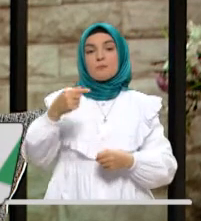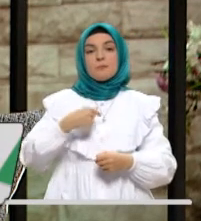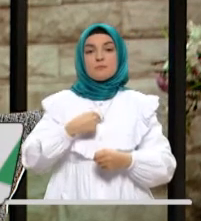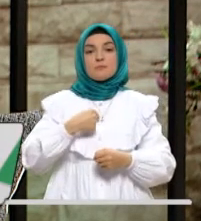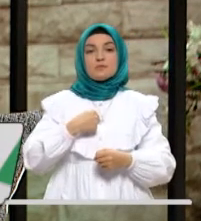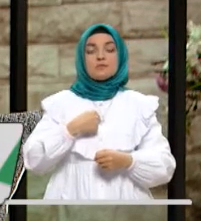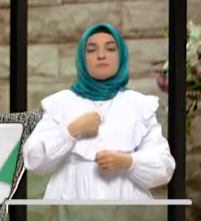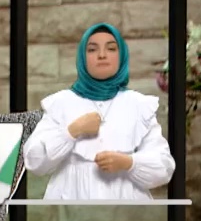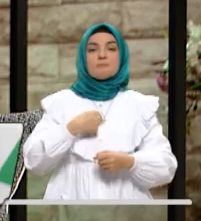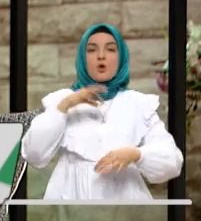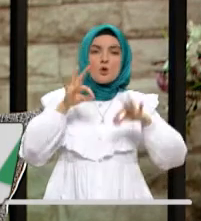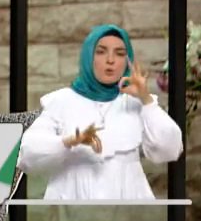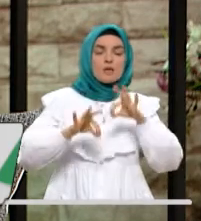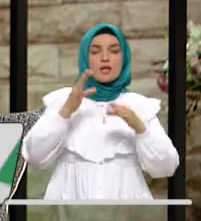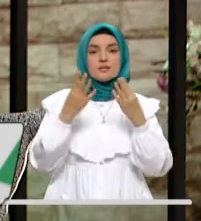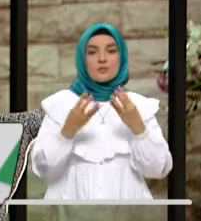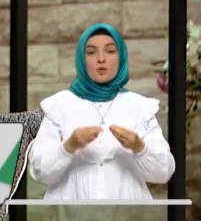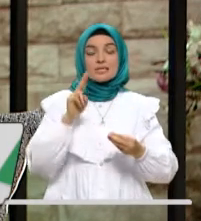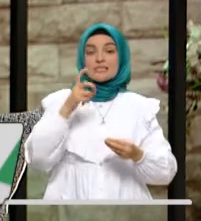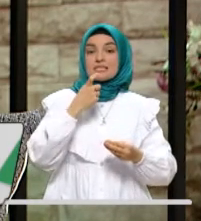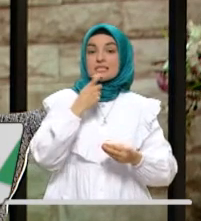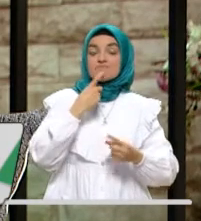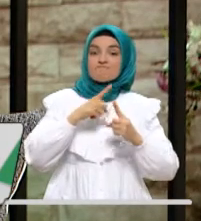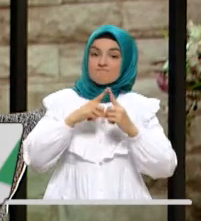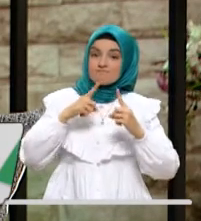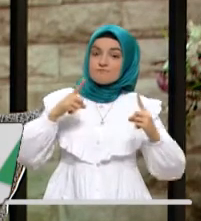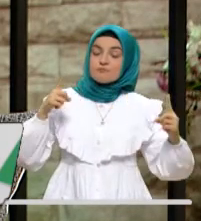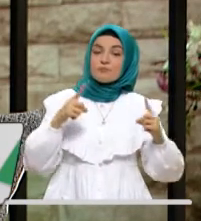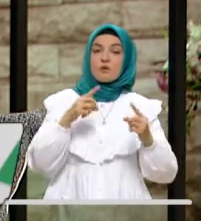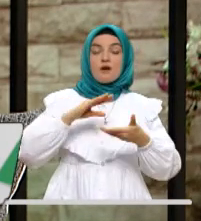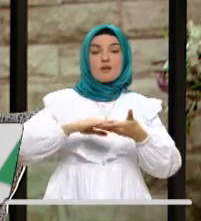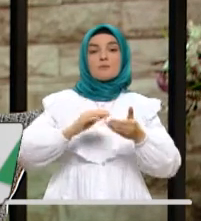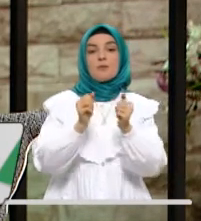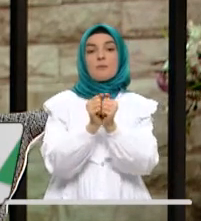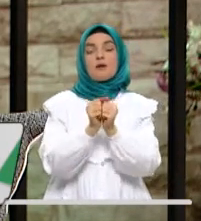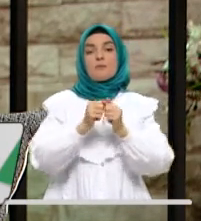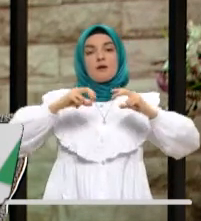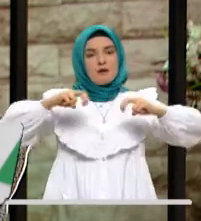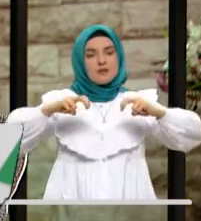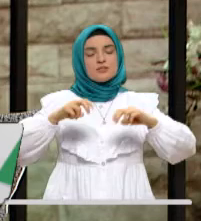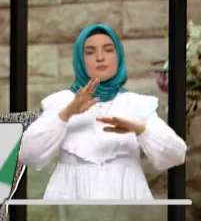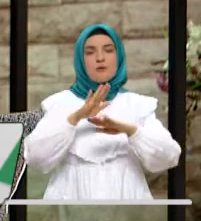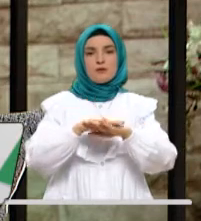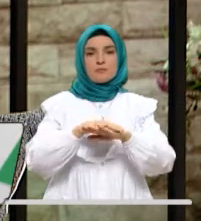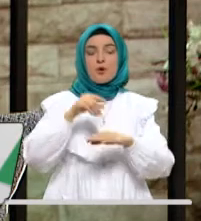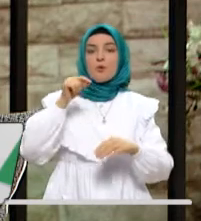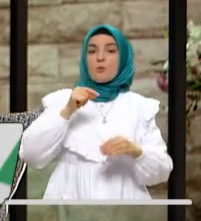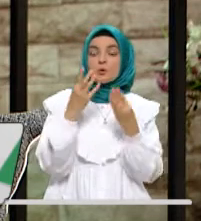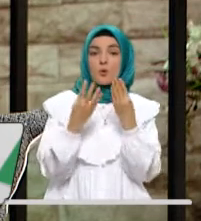kimya mühendisi olarak bir iki yıl boyunca arkadaşımla beraber literatür araştırması yaptık. Ve bu